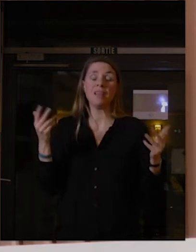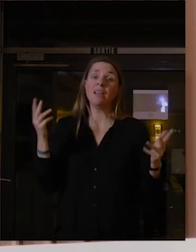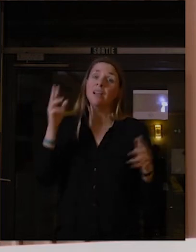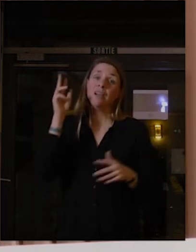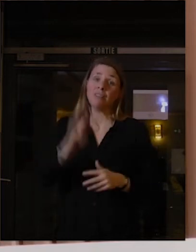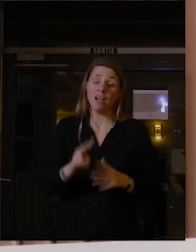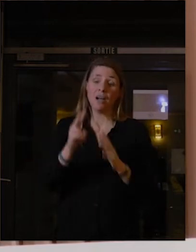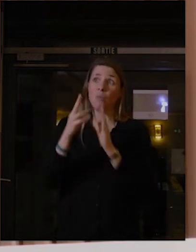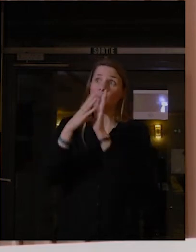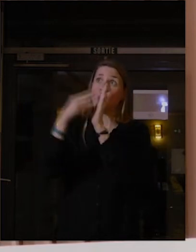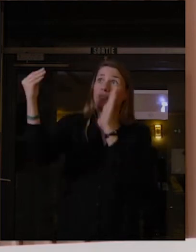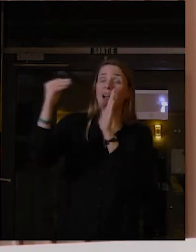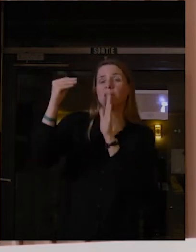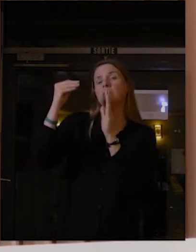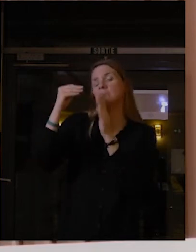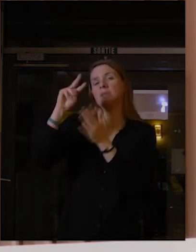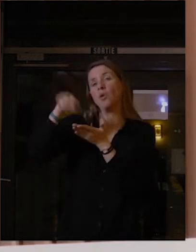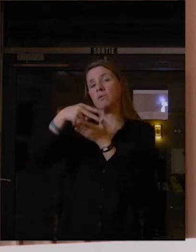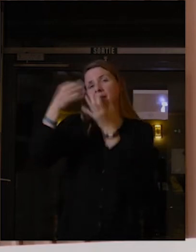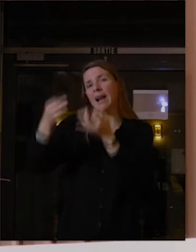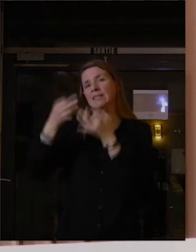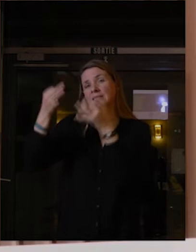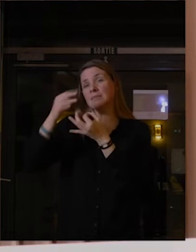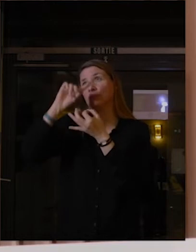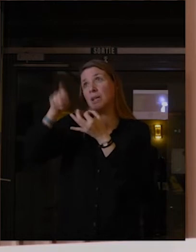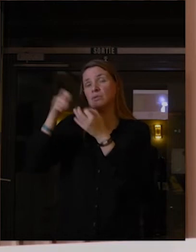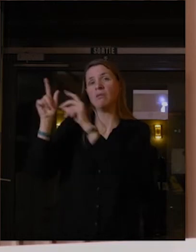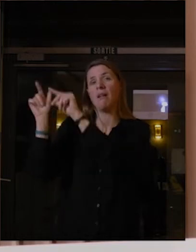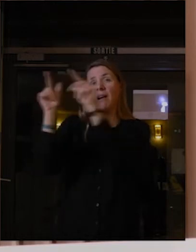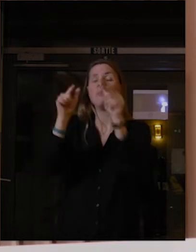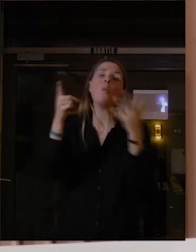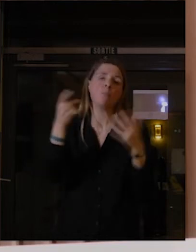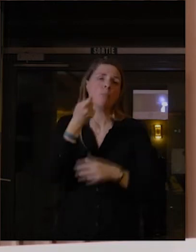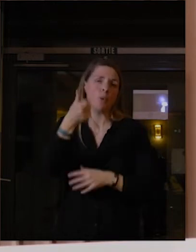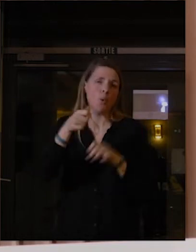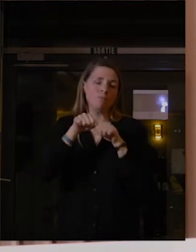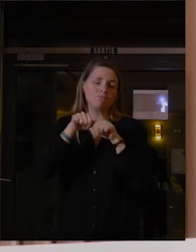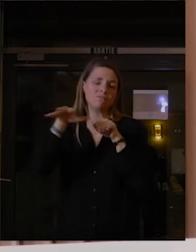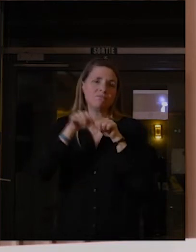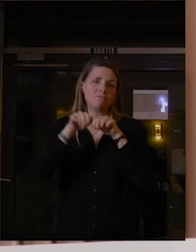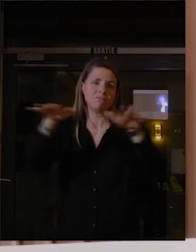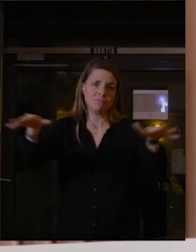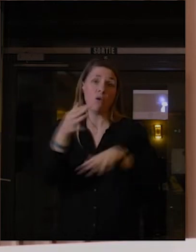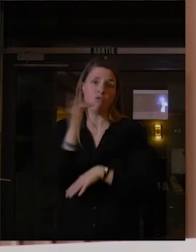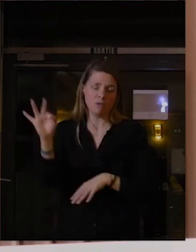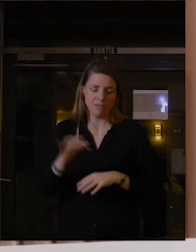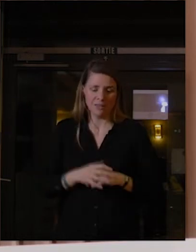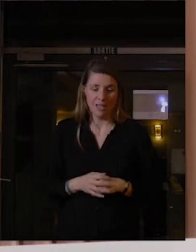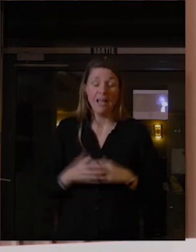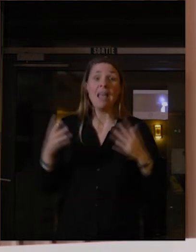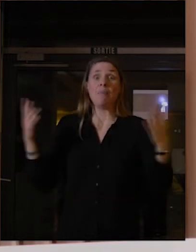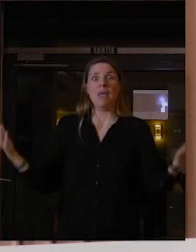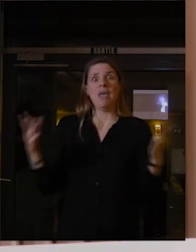il y a des modèles en danse classique qui existent, bien qu'ils soient peu médiatisés en France, mais alors des